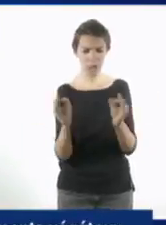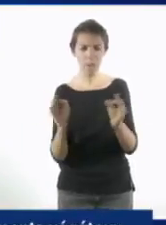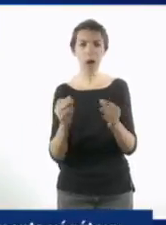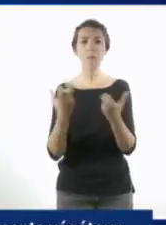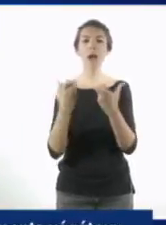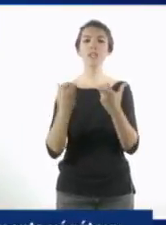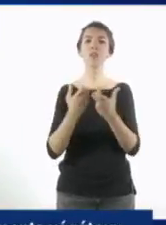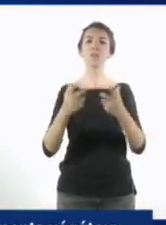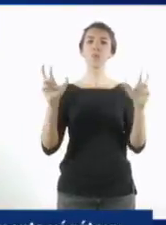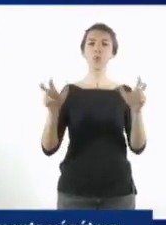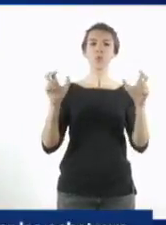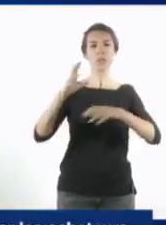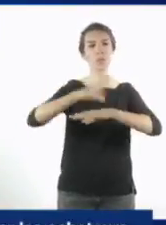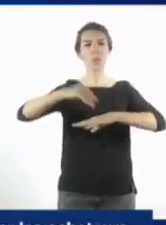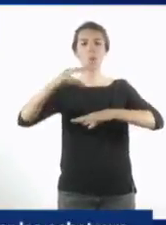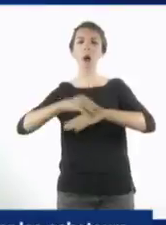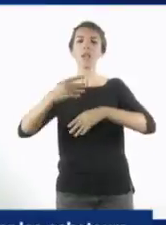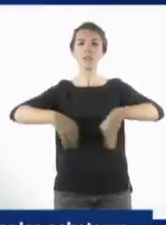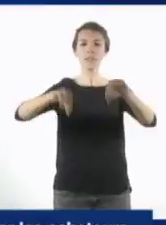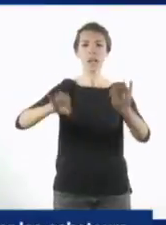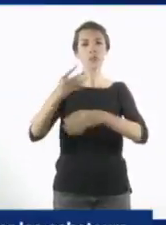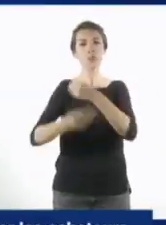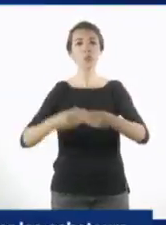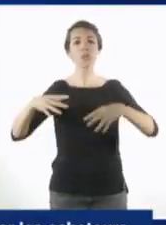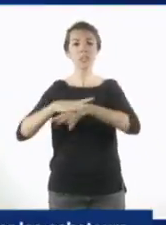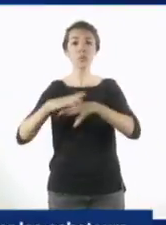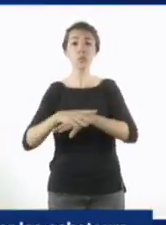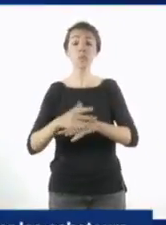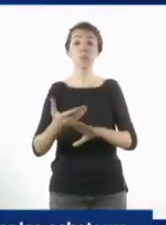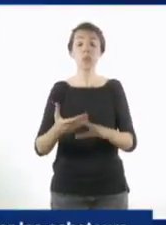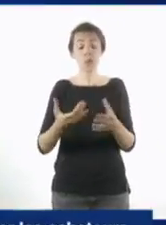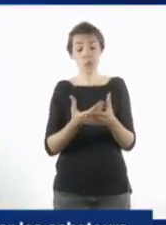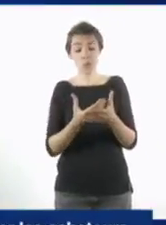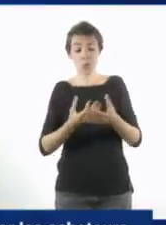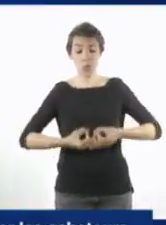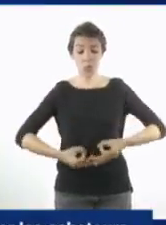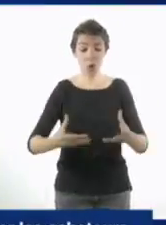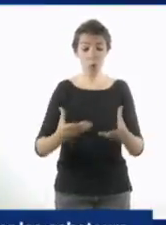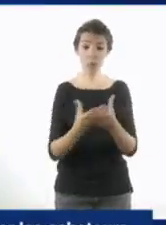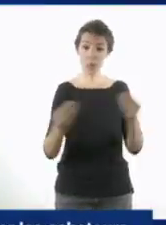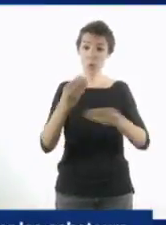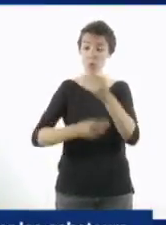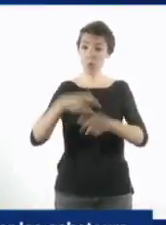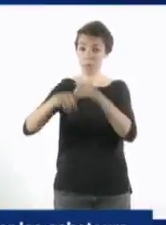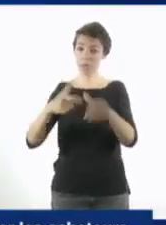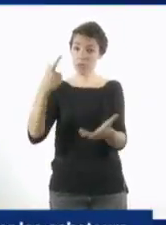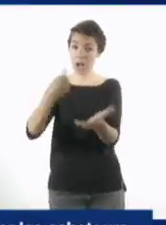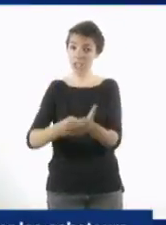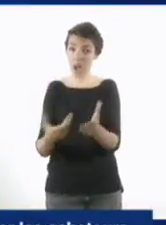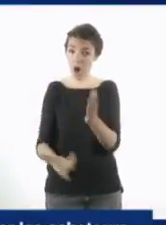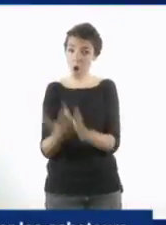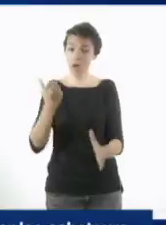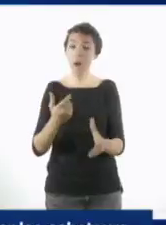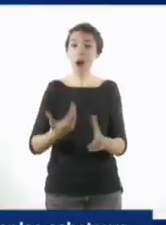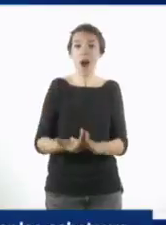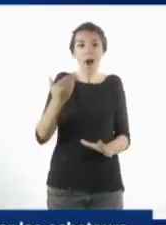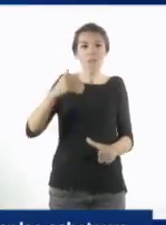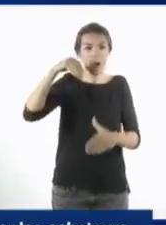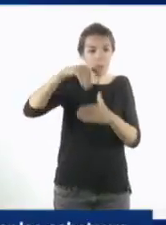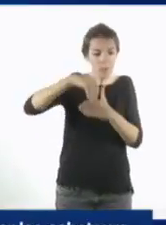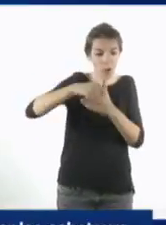de roussettes, fragments de nattes, de tissus, usés par le temps ou retirés par les acheteurs, ils étaient pourtant porteurs de magie.